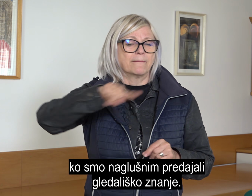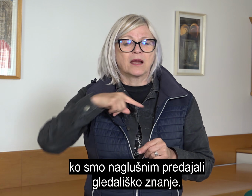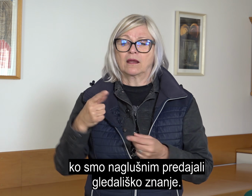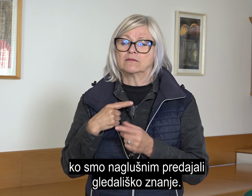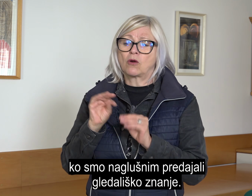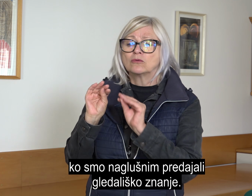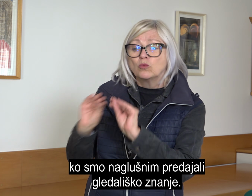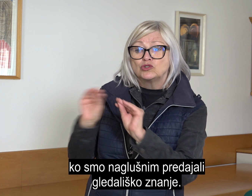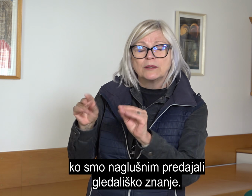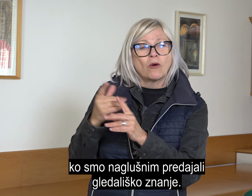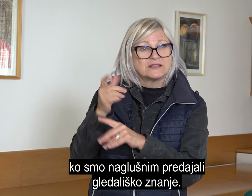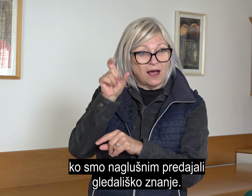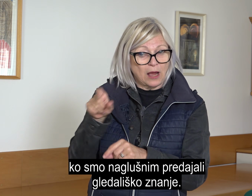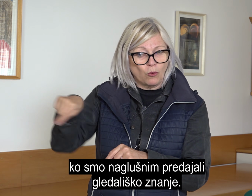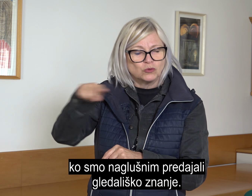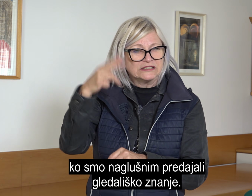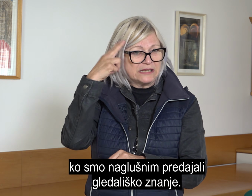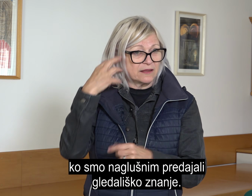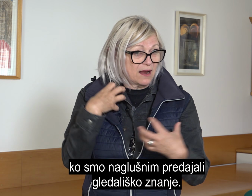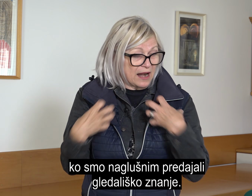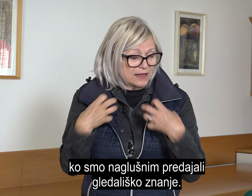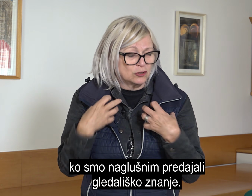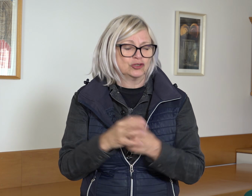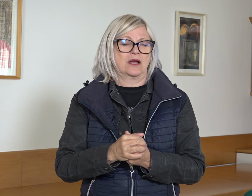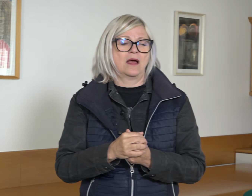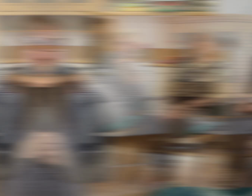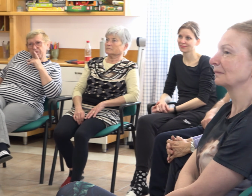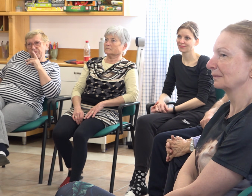naglušnim predajali gledališko znanje.